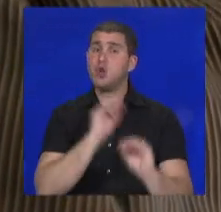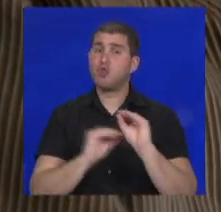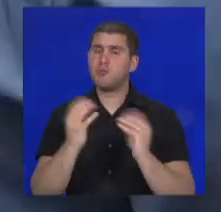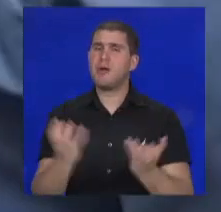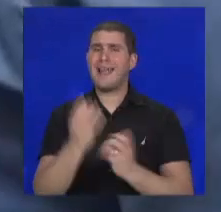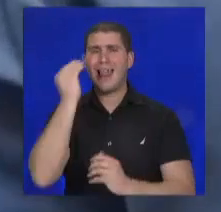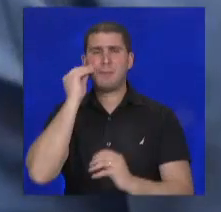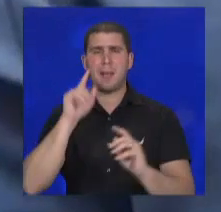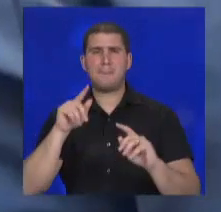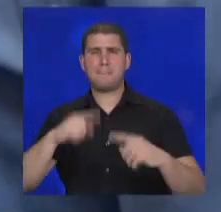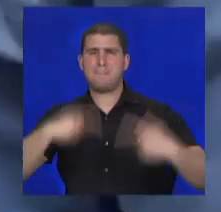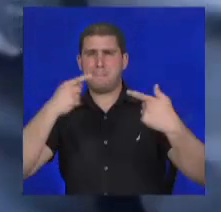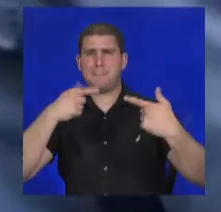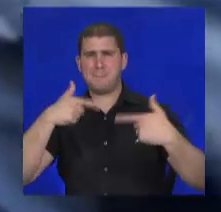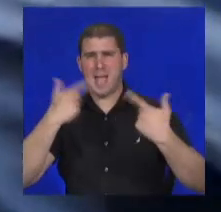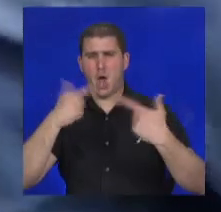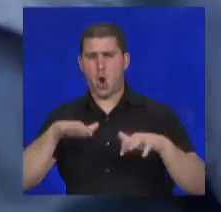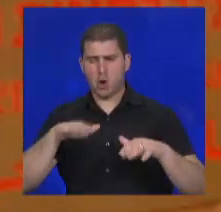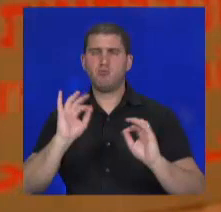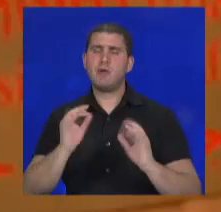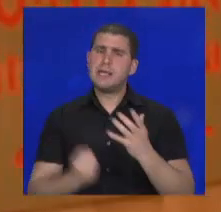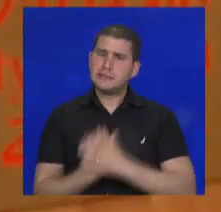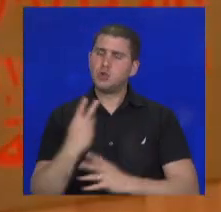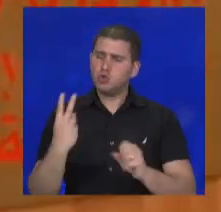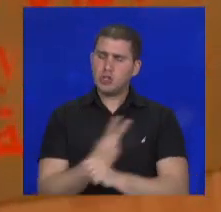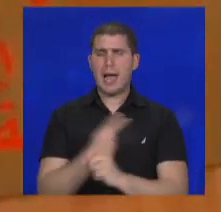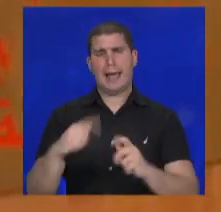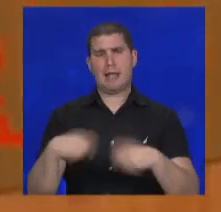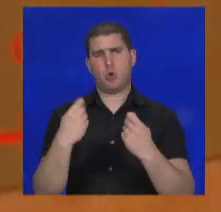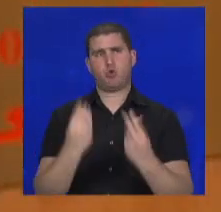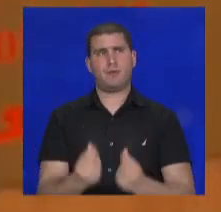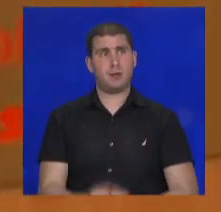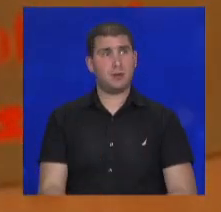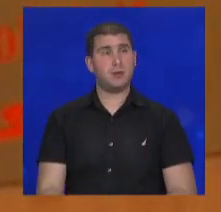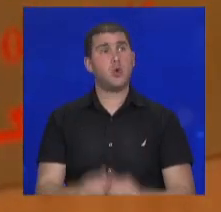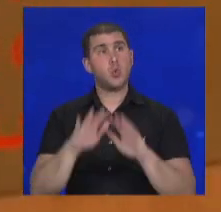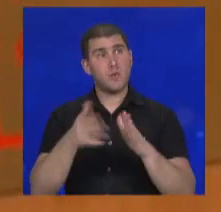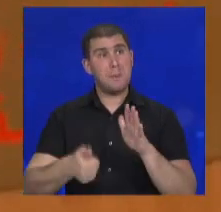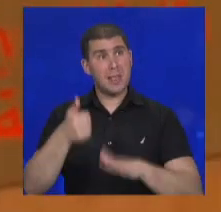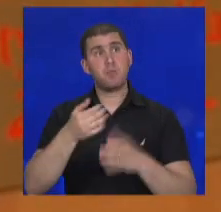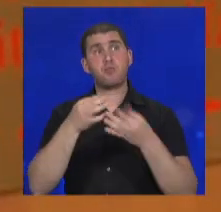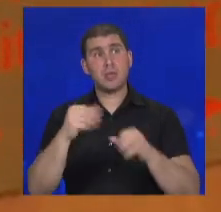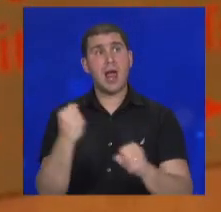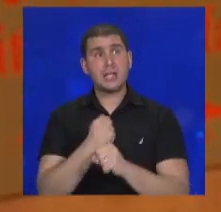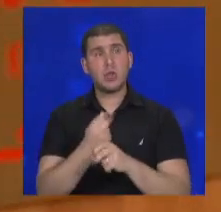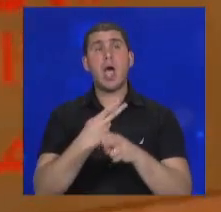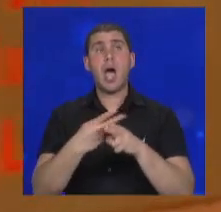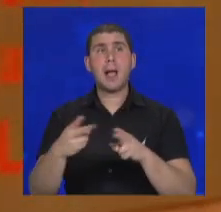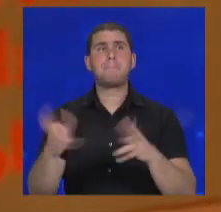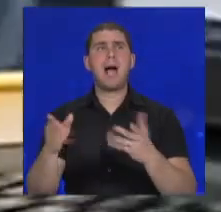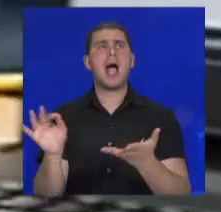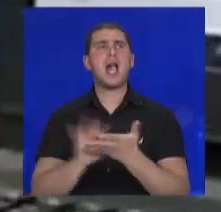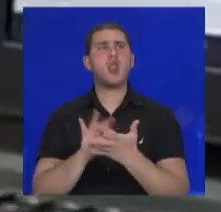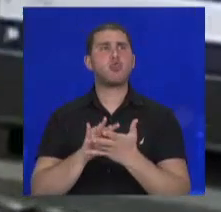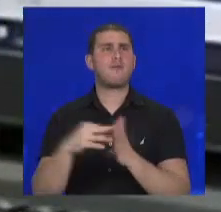הלמידה מרחוק על מנת ליצור שגרה חינוכית. גופים מנהליים מותר להם לעשות רק מה